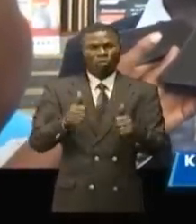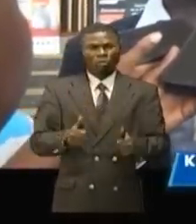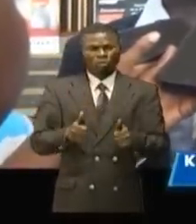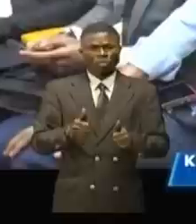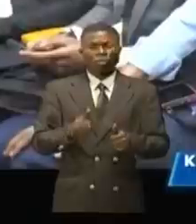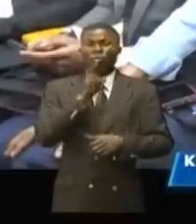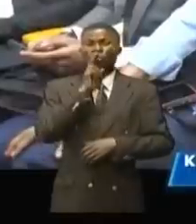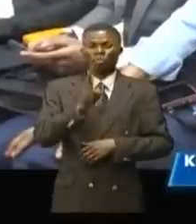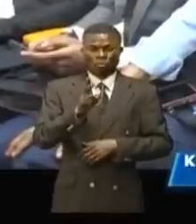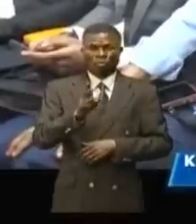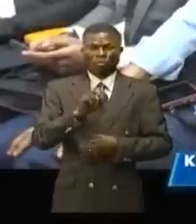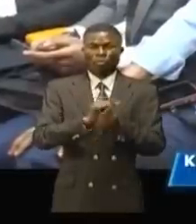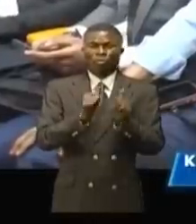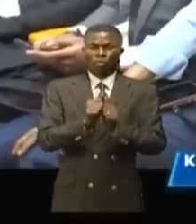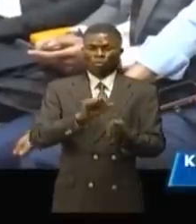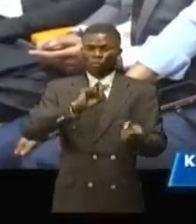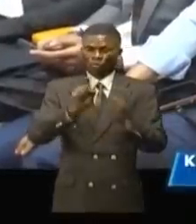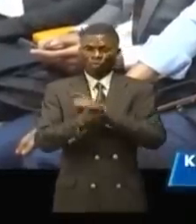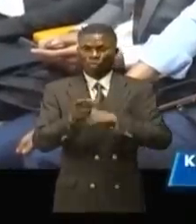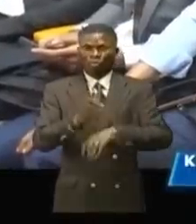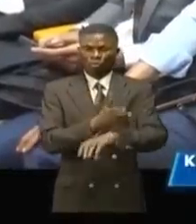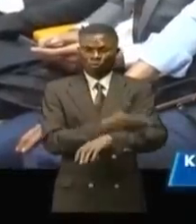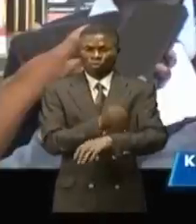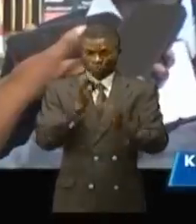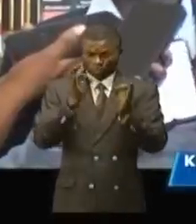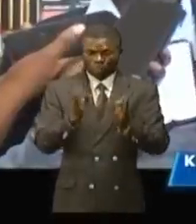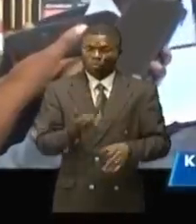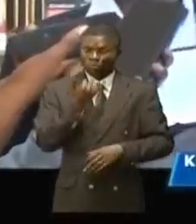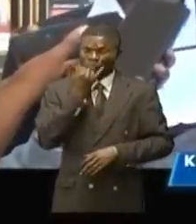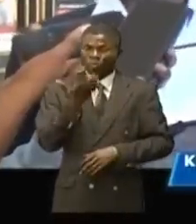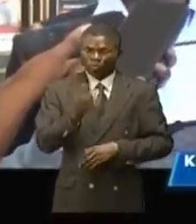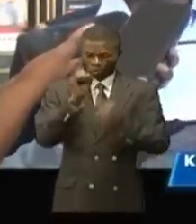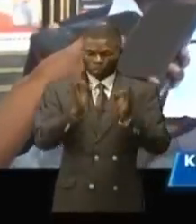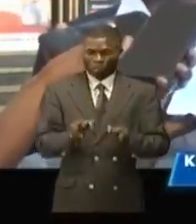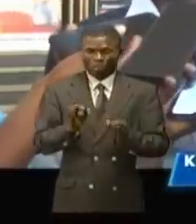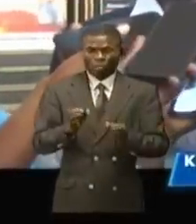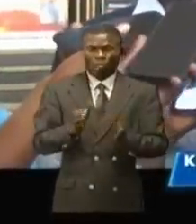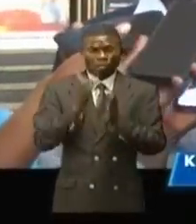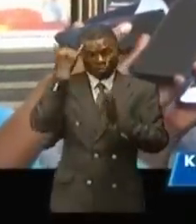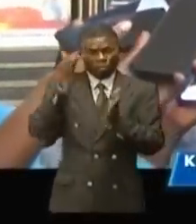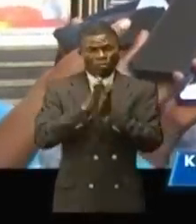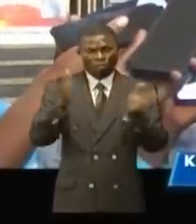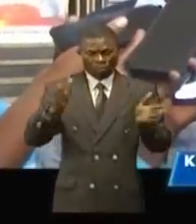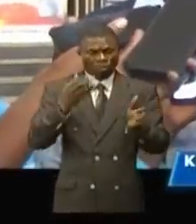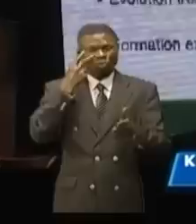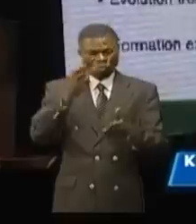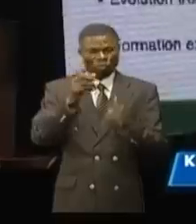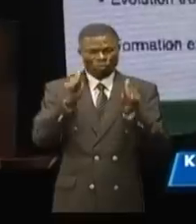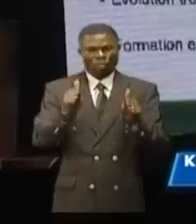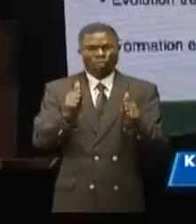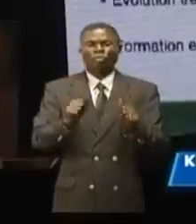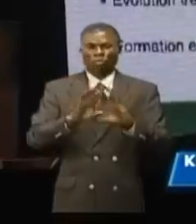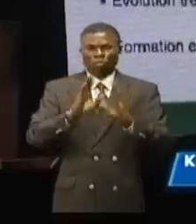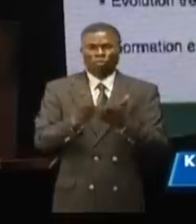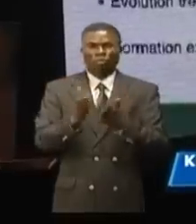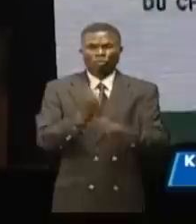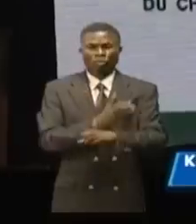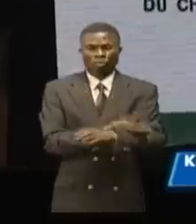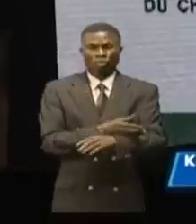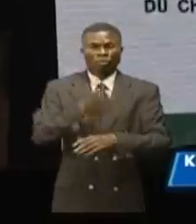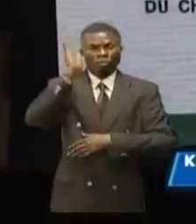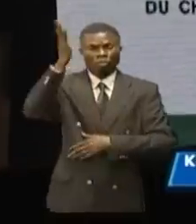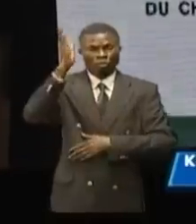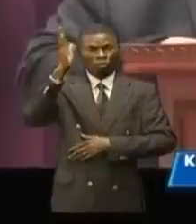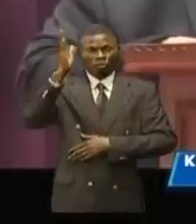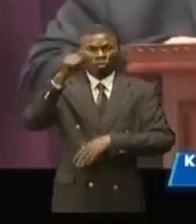C'est vrai qu'il y a certaines améliorations à faire, mais je pense que de manière générale, jusque-là, ça se passe bien. Ces assises qui vont